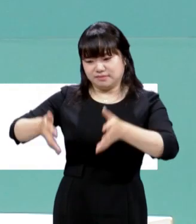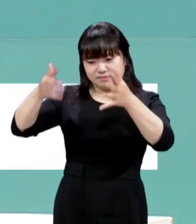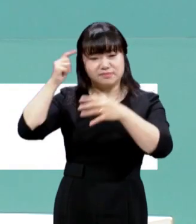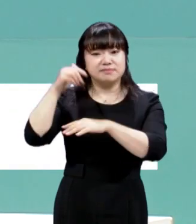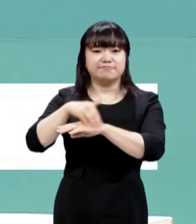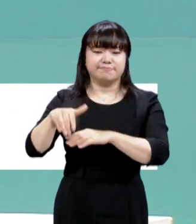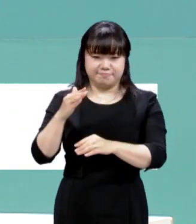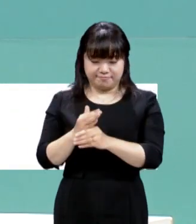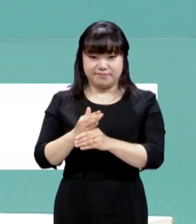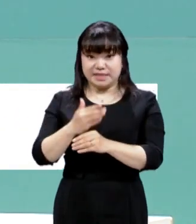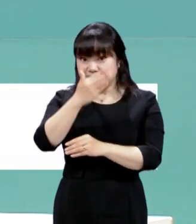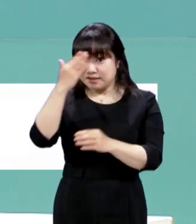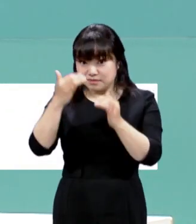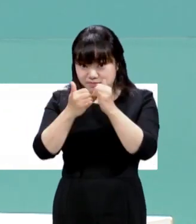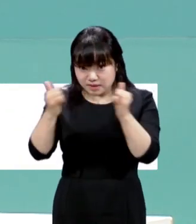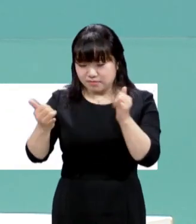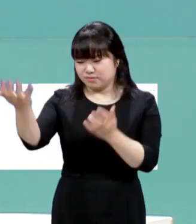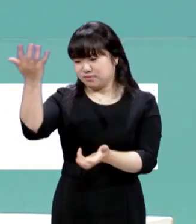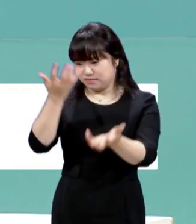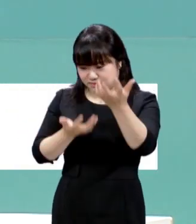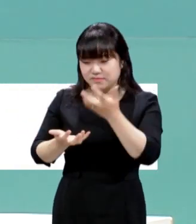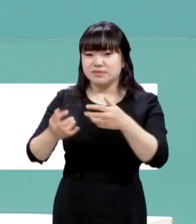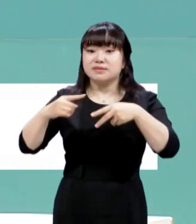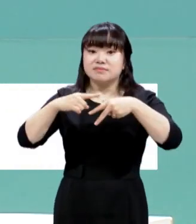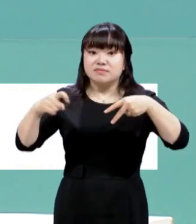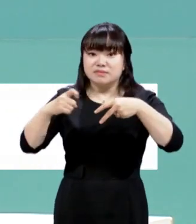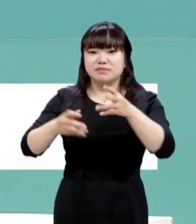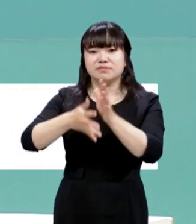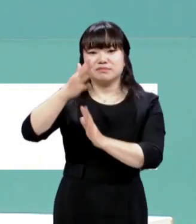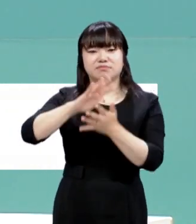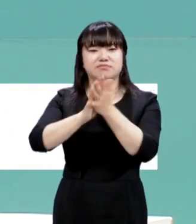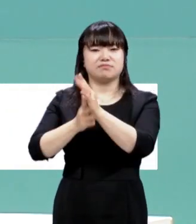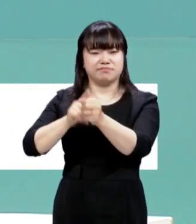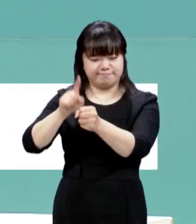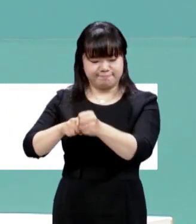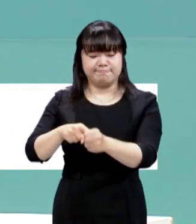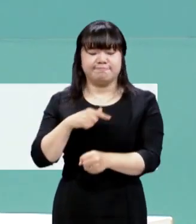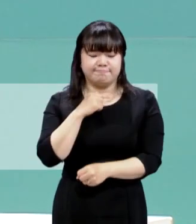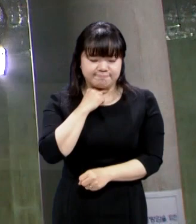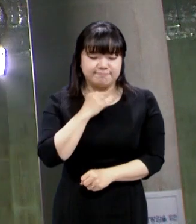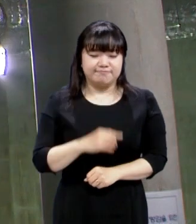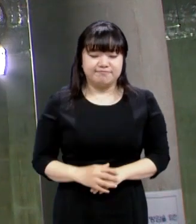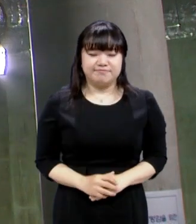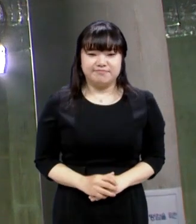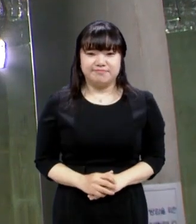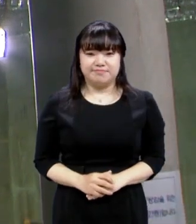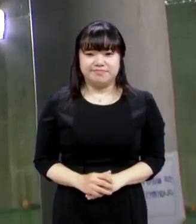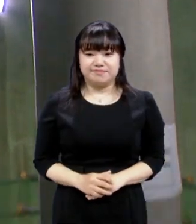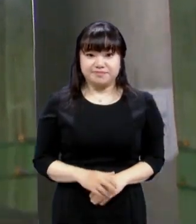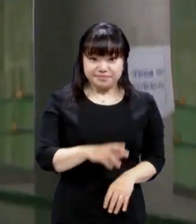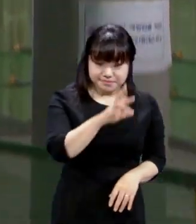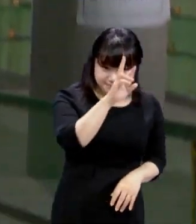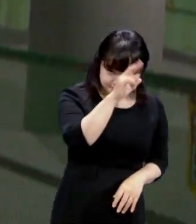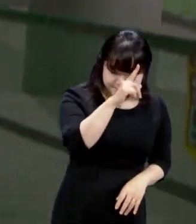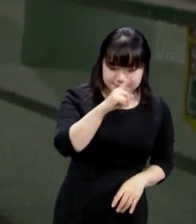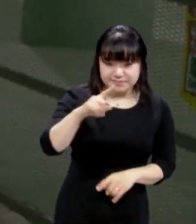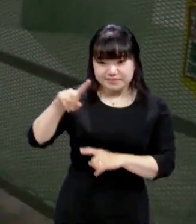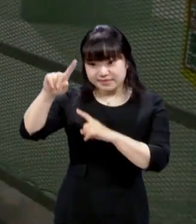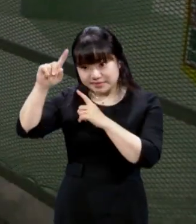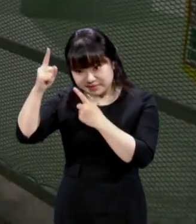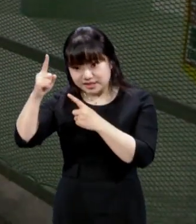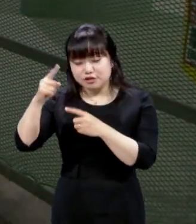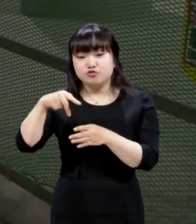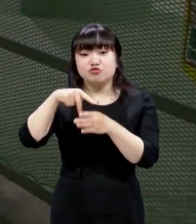있습니다 젊음의 도시 인 서대문 으로 만들려고 하는 것이 저희 소망입니다 밥은 기 후보와 이상 안 후보는 또